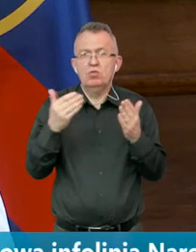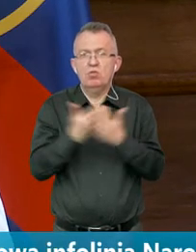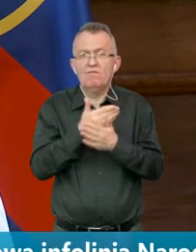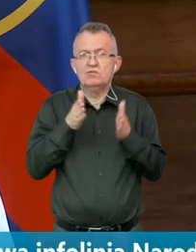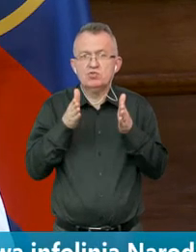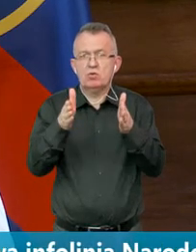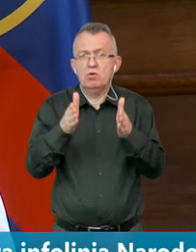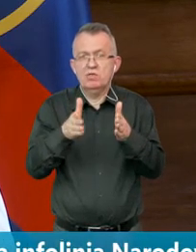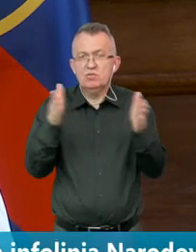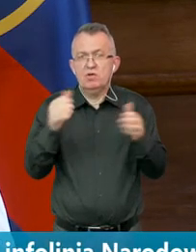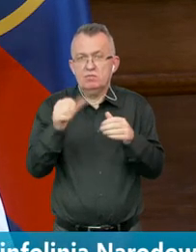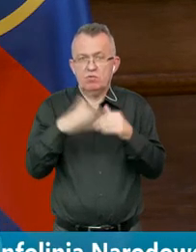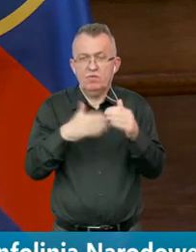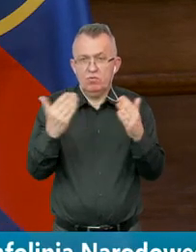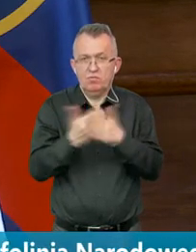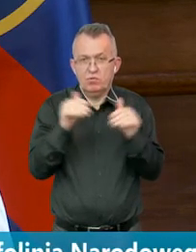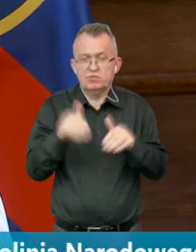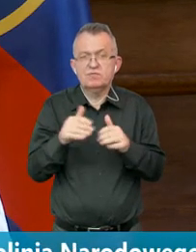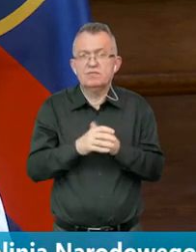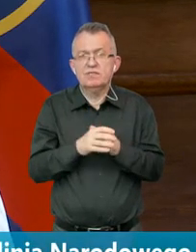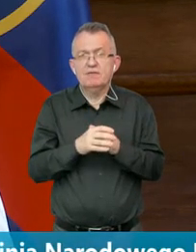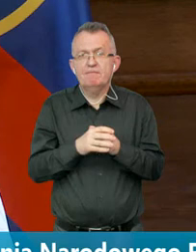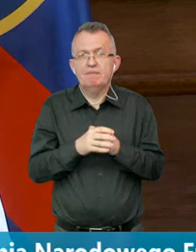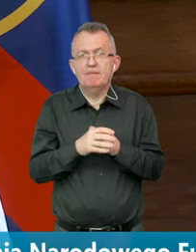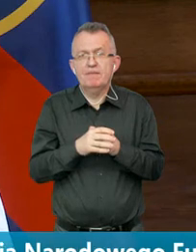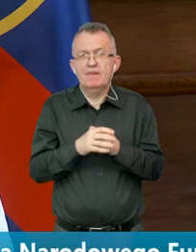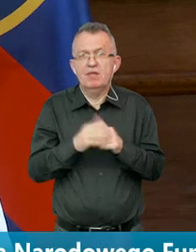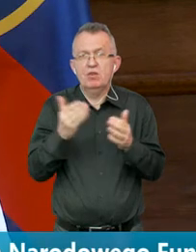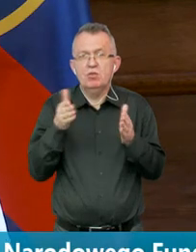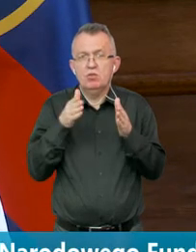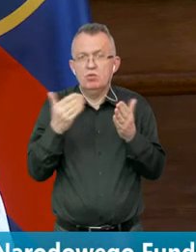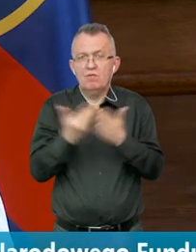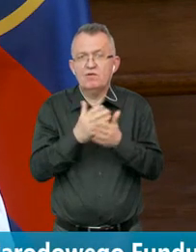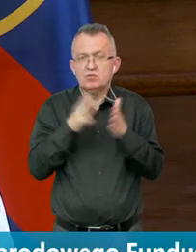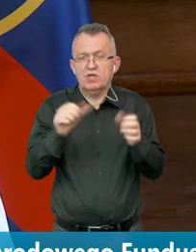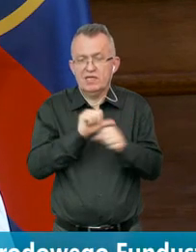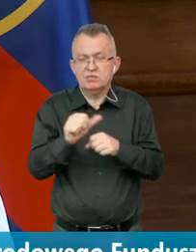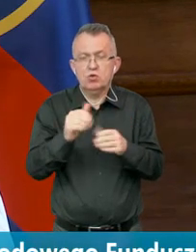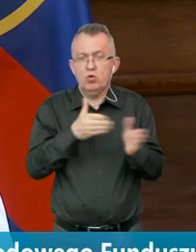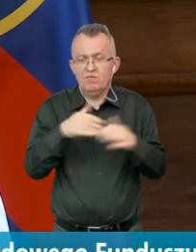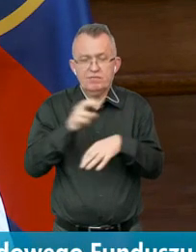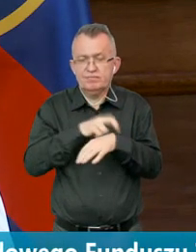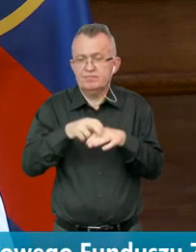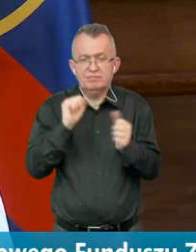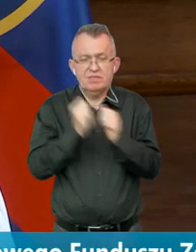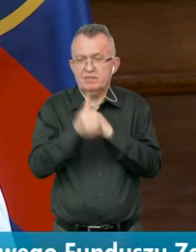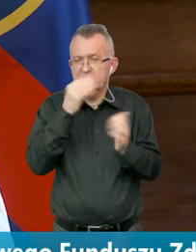jeszcze możliwa, czy wymaga przeprojektowania? Panie Patryku, Nowoszeroka jest gotowa, nie wymaga